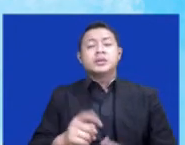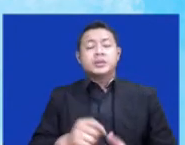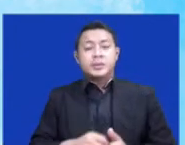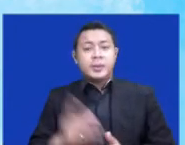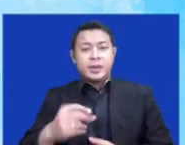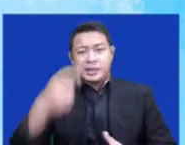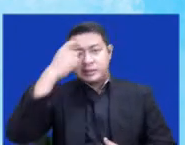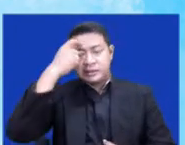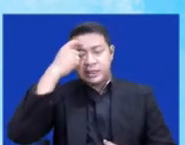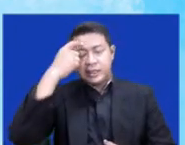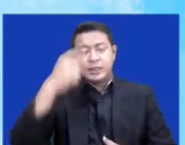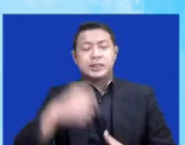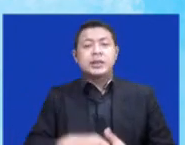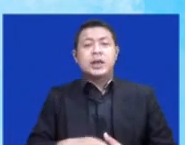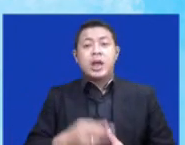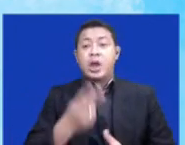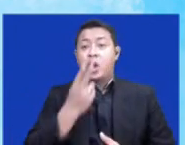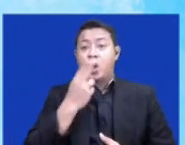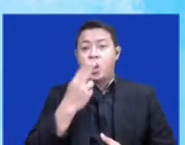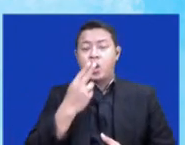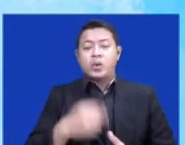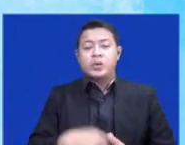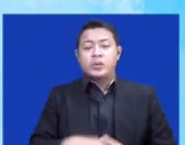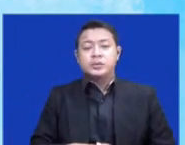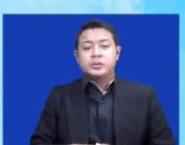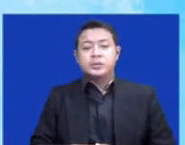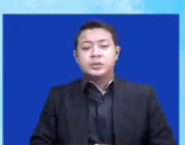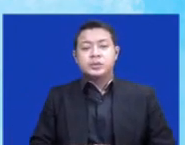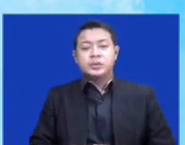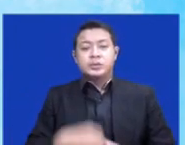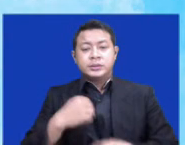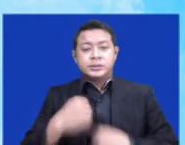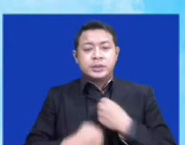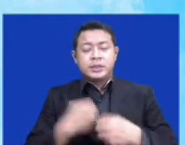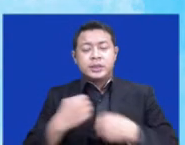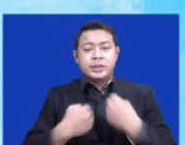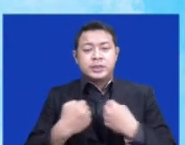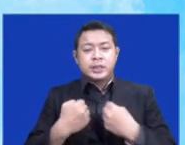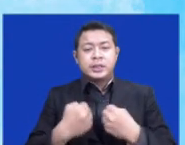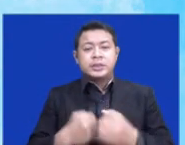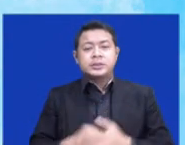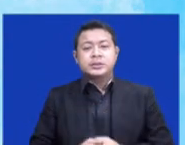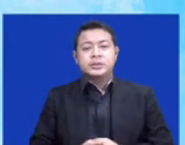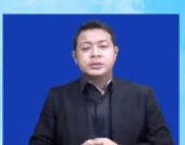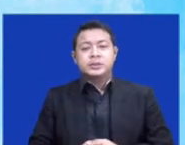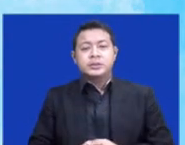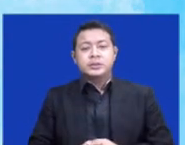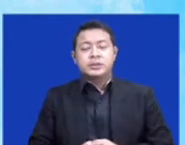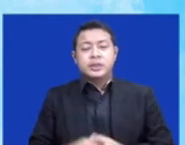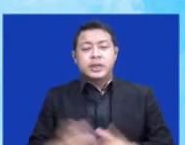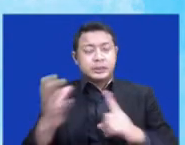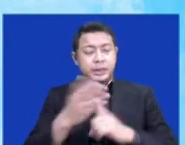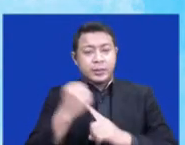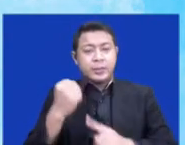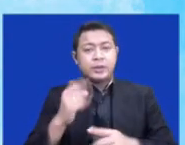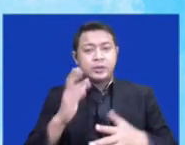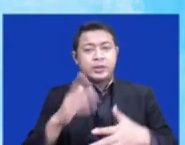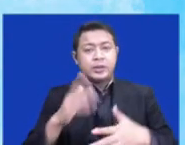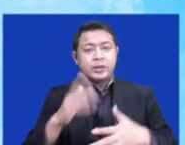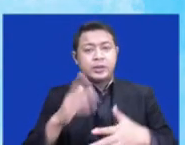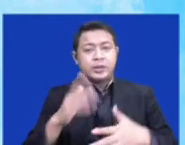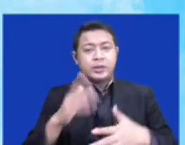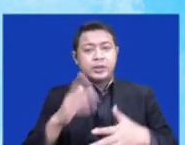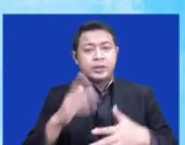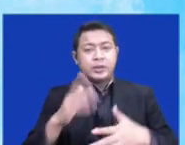adalah merokok. Nah, Randy sebagai penggiat kesehatan anak muda, dengan capaian-capaian yang sudah dilakukan hasil dari sinergi